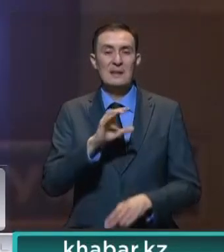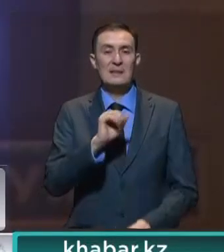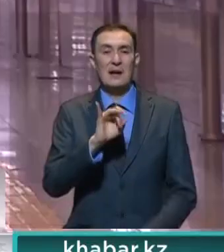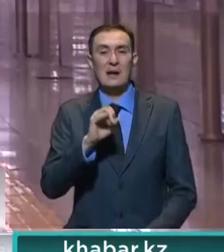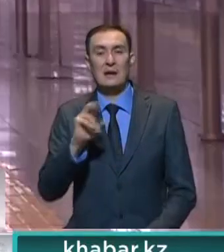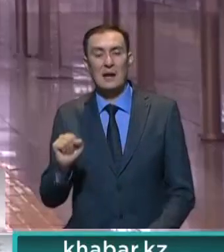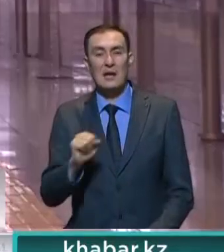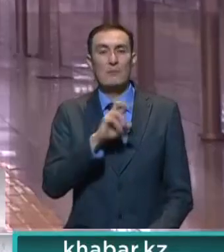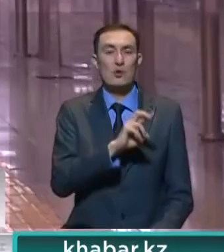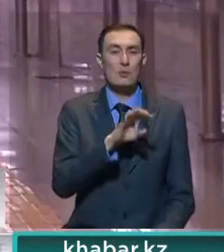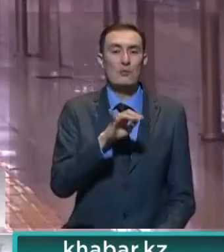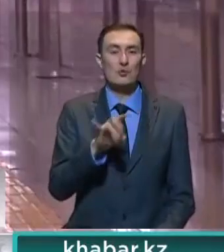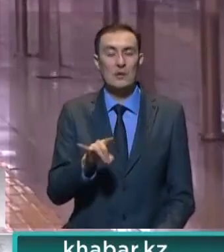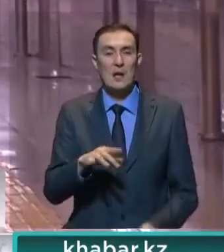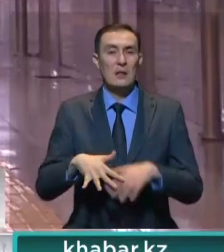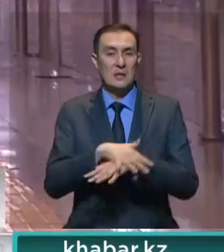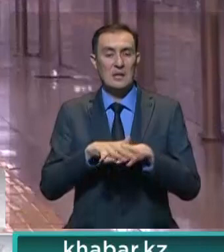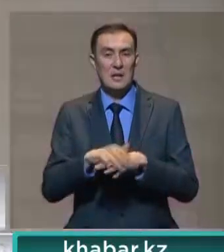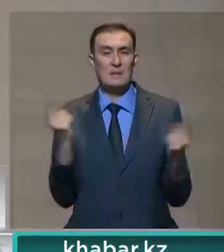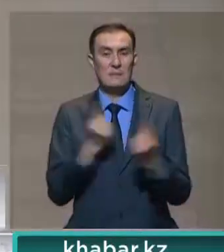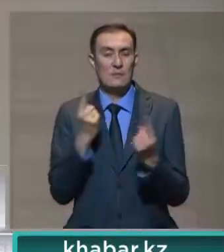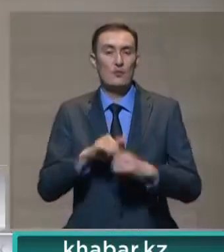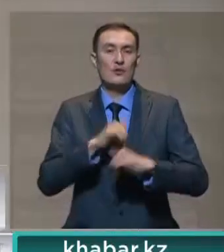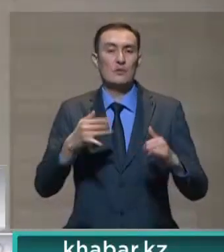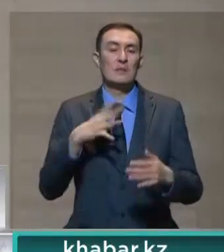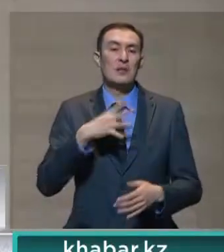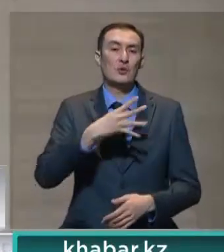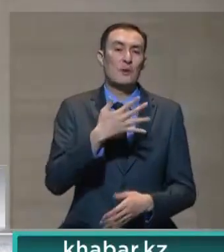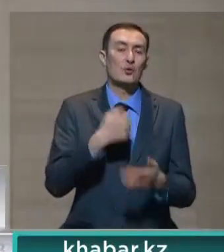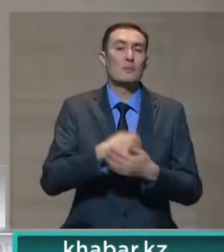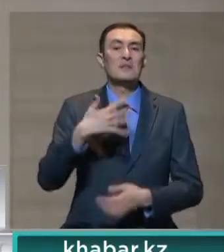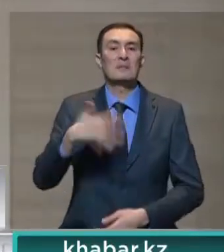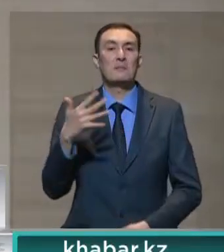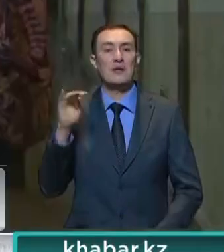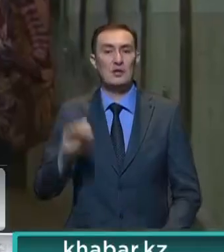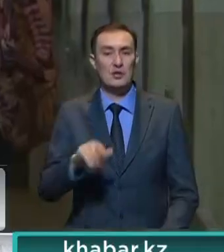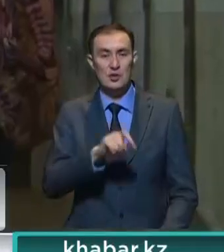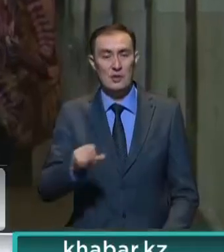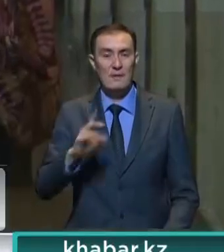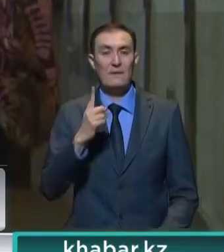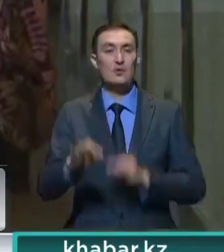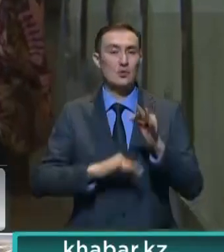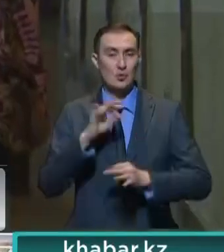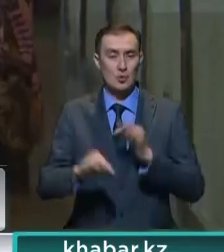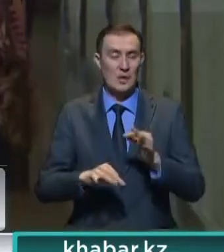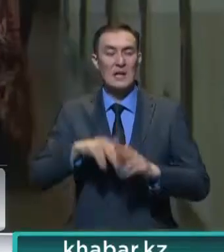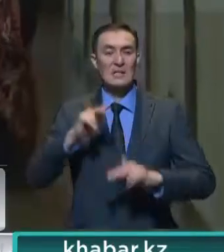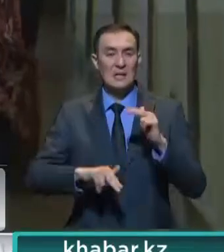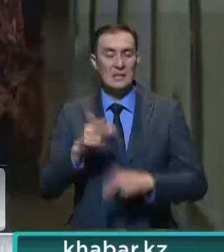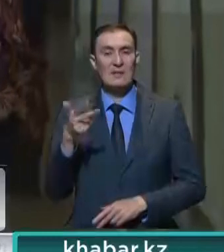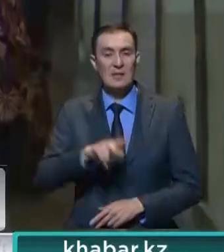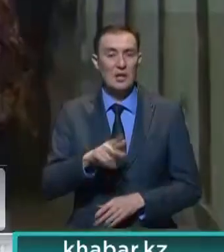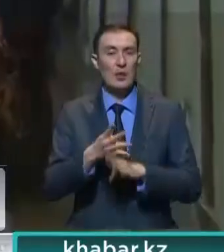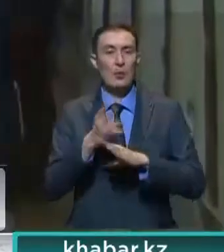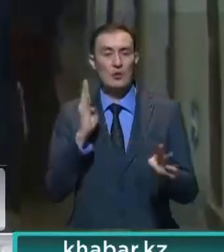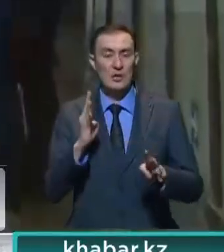и Бауржан-Момышлы пассажиропоток увеличился с 45 тысяч до 55 тысяч человек в сутки. Строительство третьей